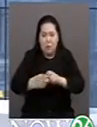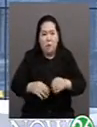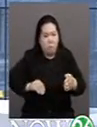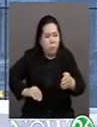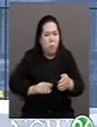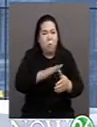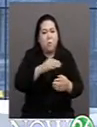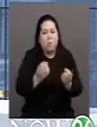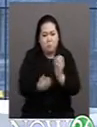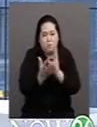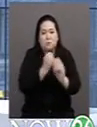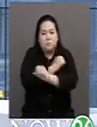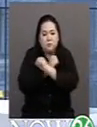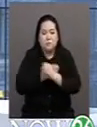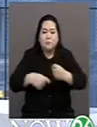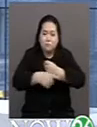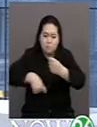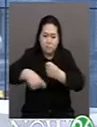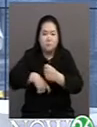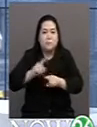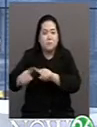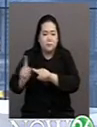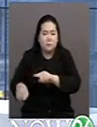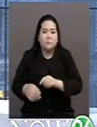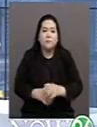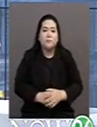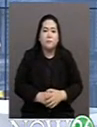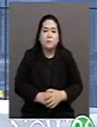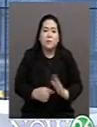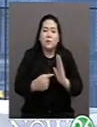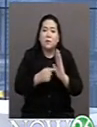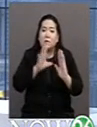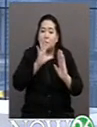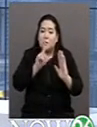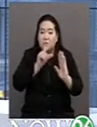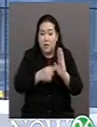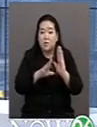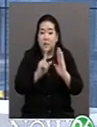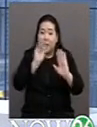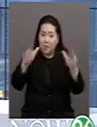ผลการเกษตรได้ ใช่ค่ะไม่ใช่แค่อุทัยธานีนะคะหรือว่าพระนครศรีอยุธยาก็ชัยนาทสิงห์บุรีอ่างทองล